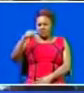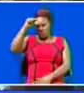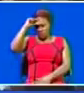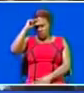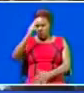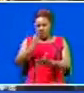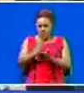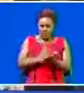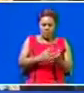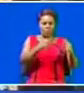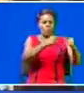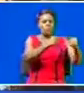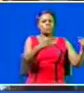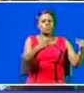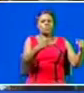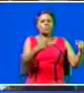wale wako kwa upinzani.